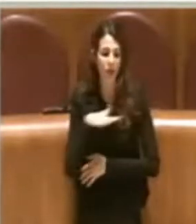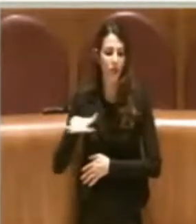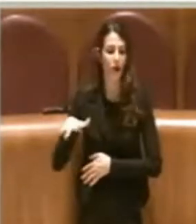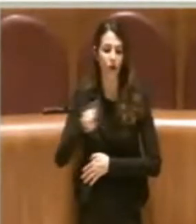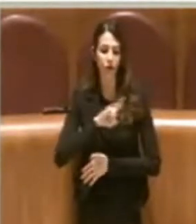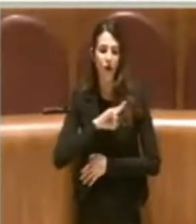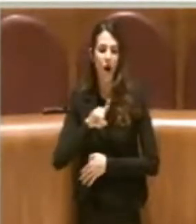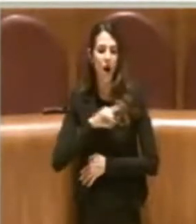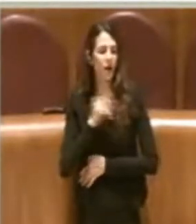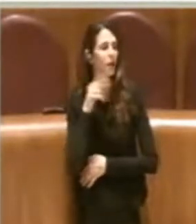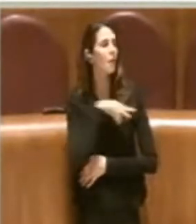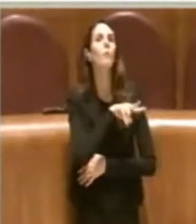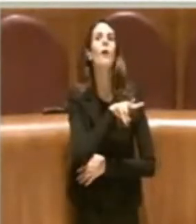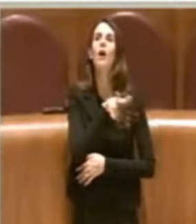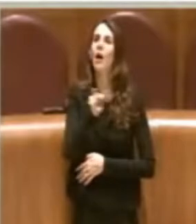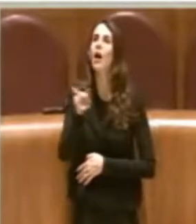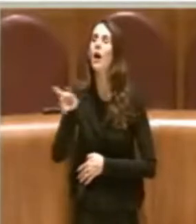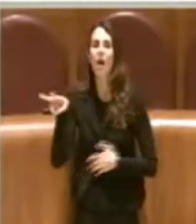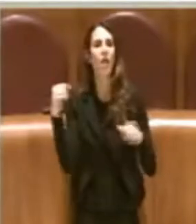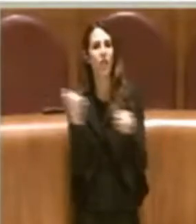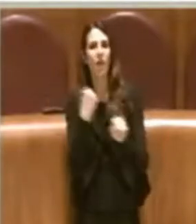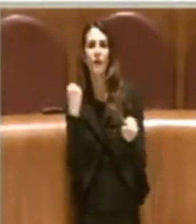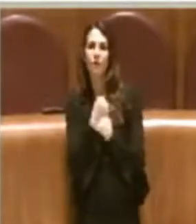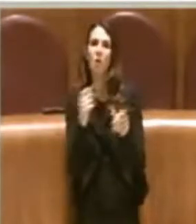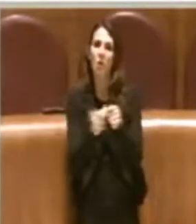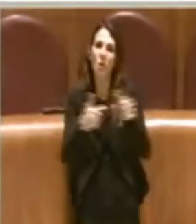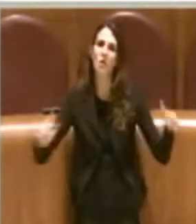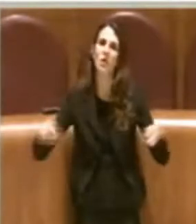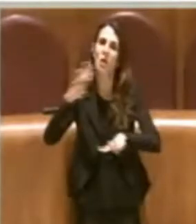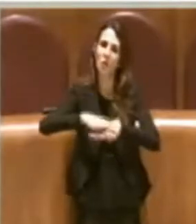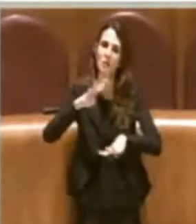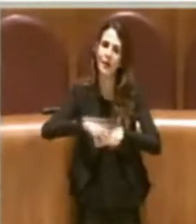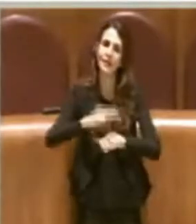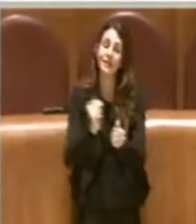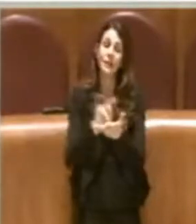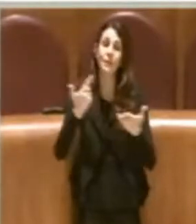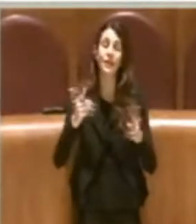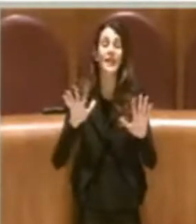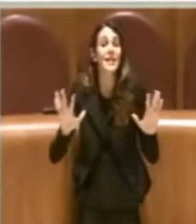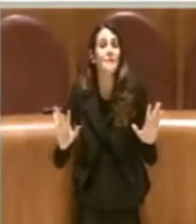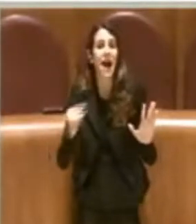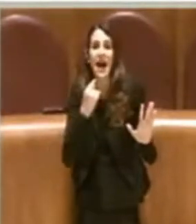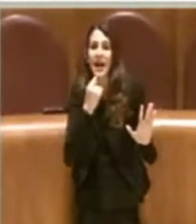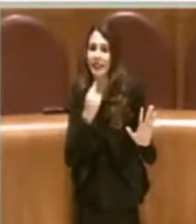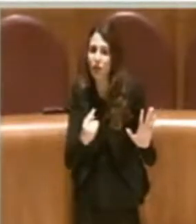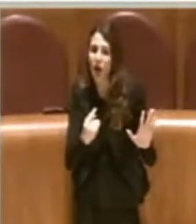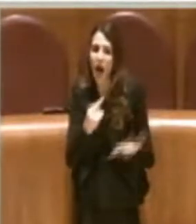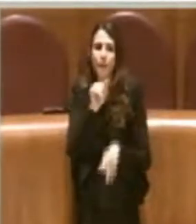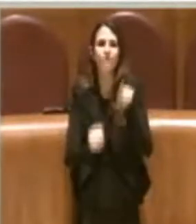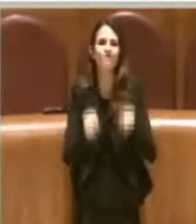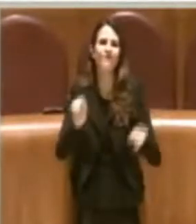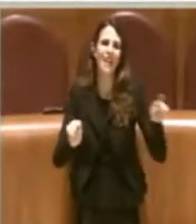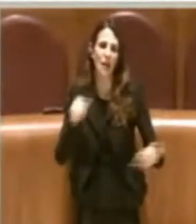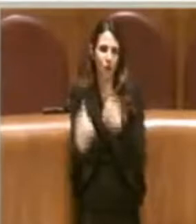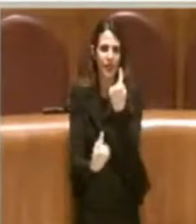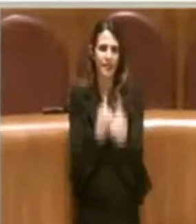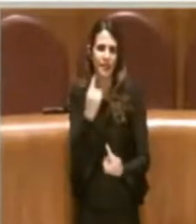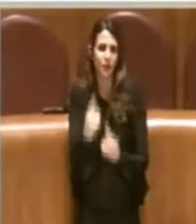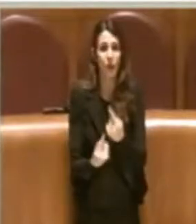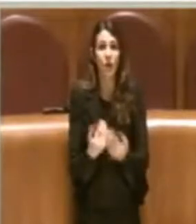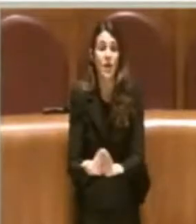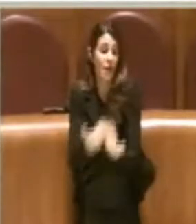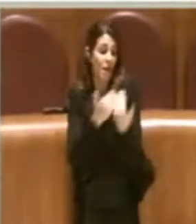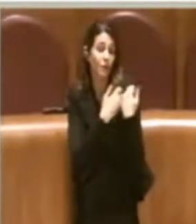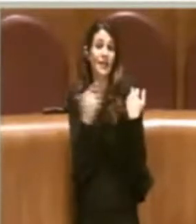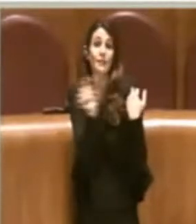di urbanizzazione. Va detto che però che in alcuni casi, diciamo, non diamo soltanto la responsabilità al